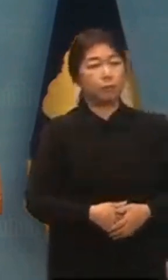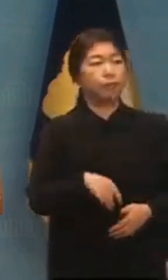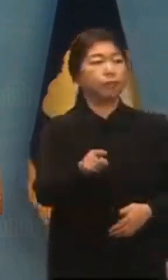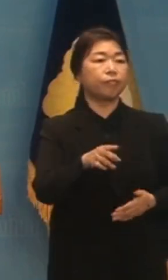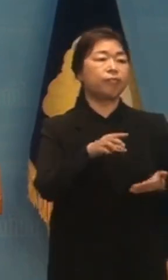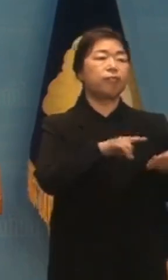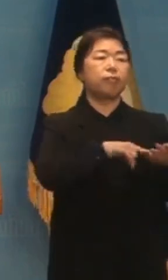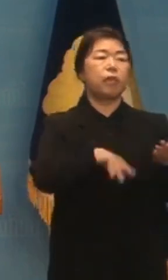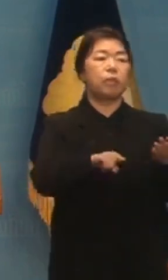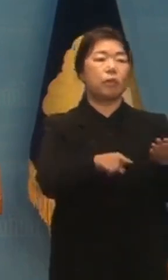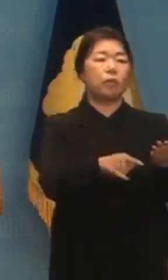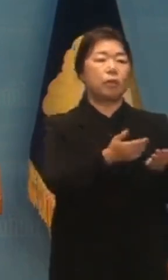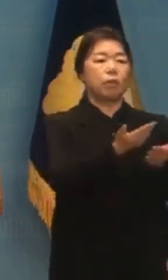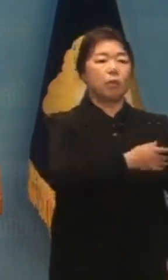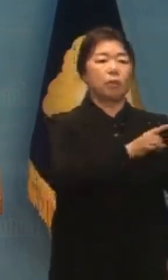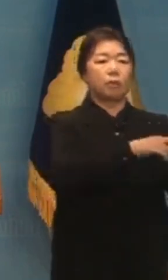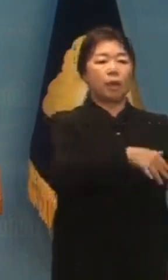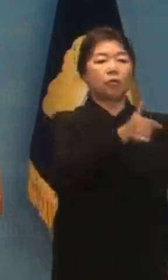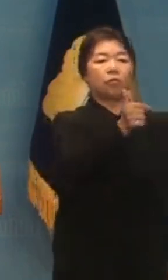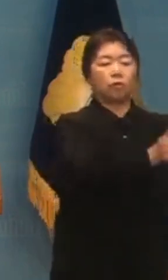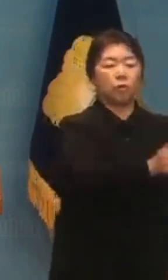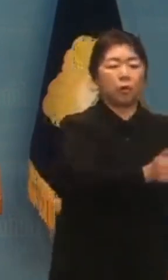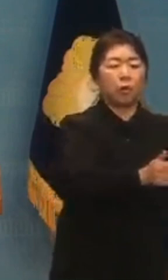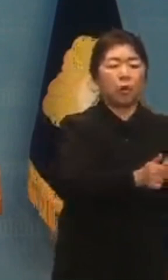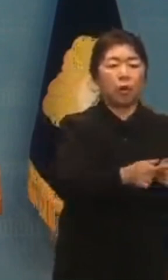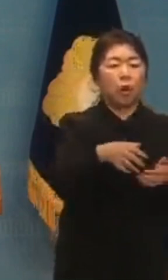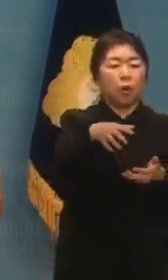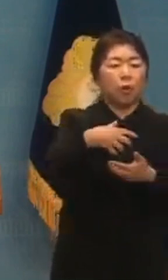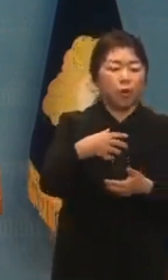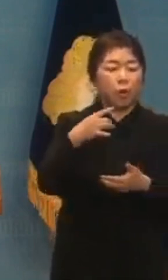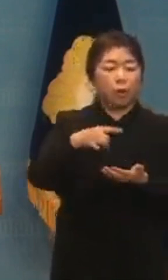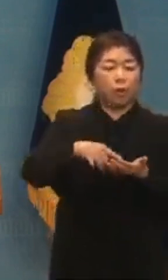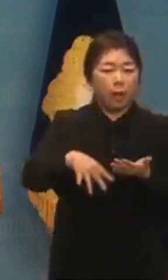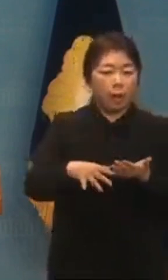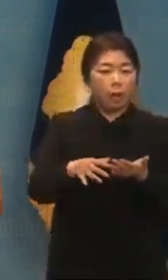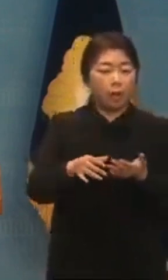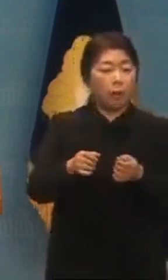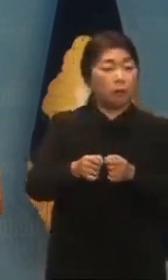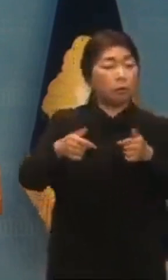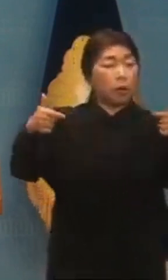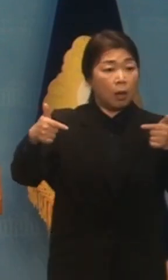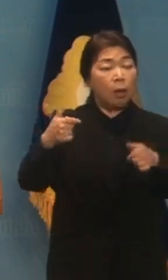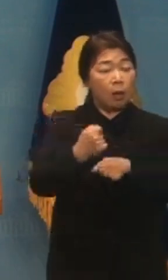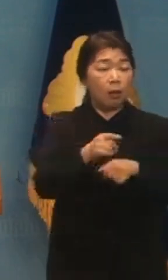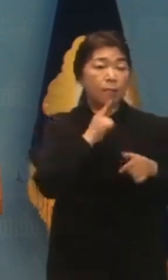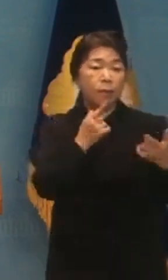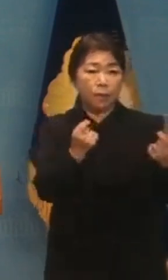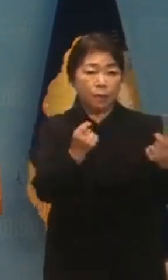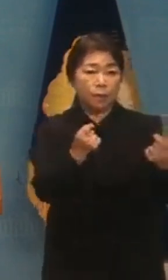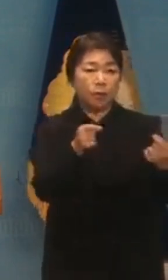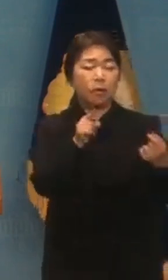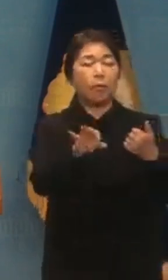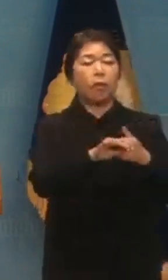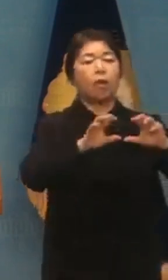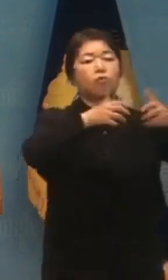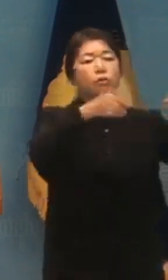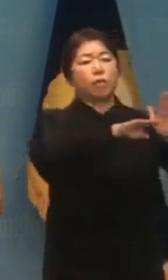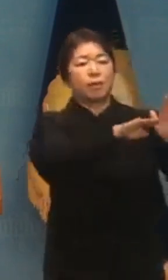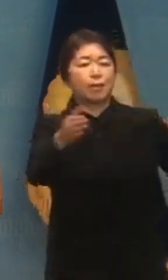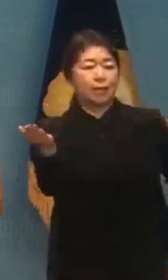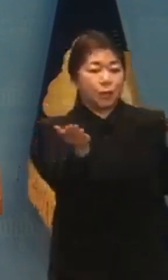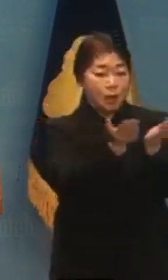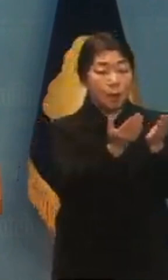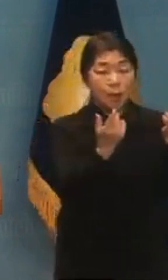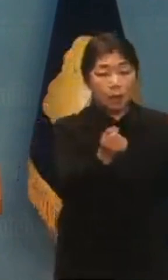금투세는 거래세는 줄이고 소득세를 높이는 글로벌 스탠다드에 맞추자는 업계와